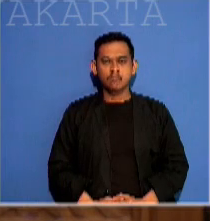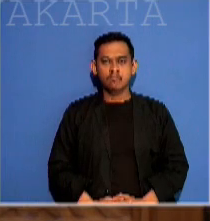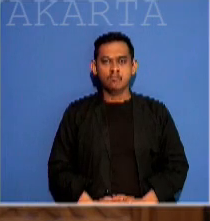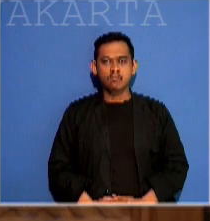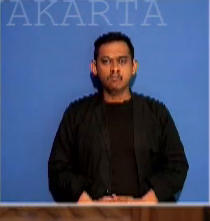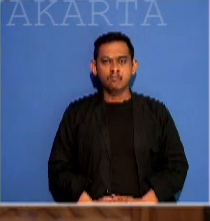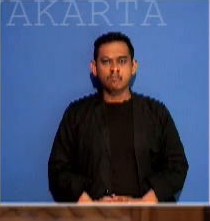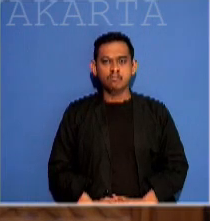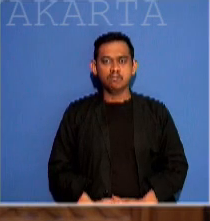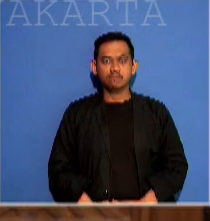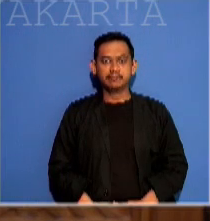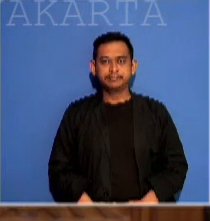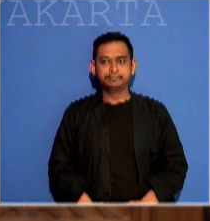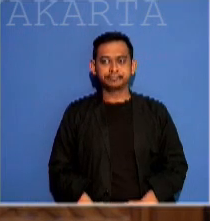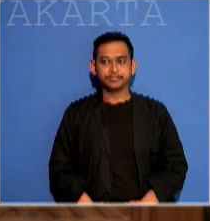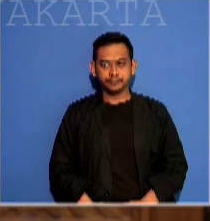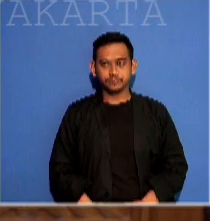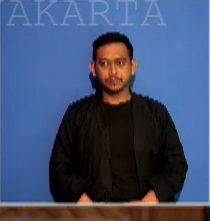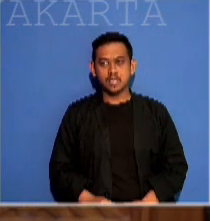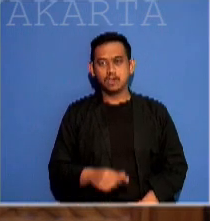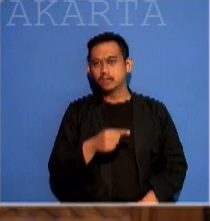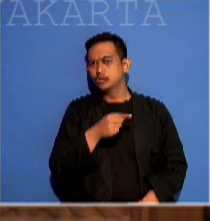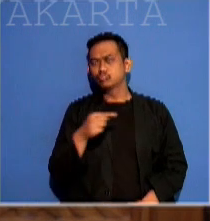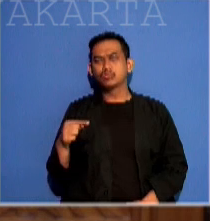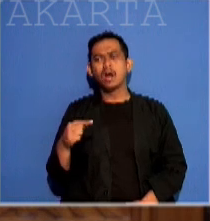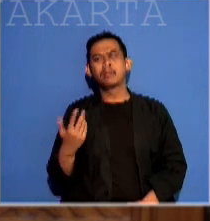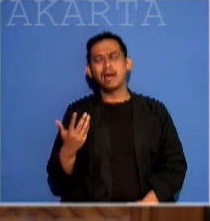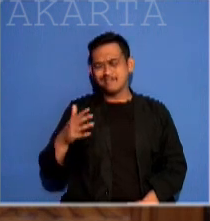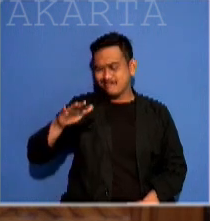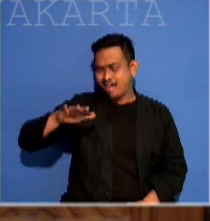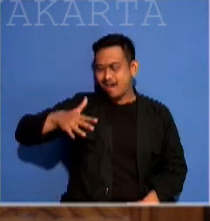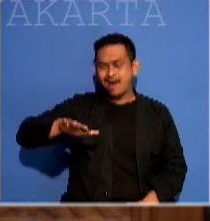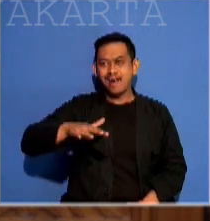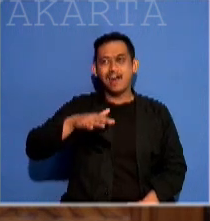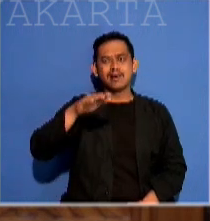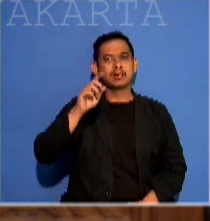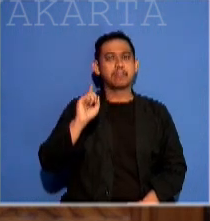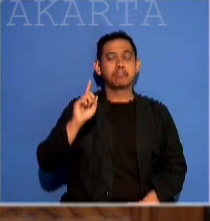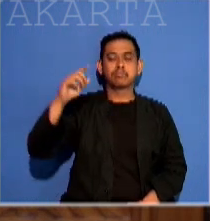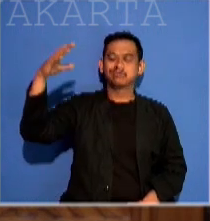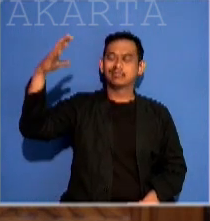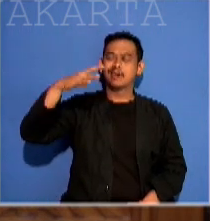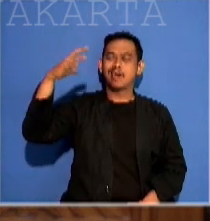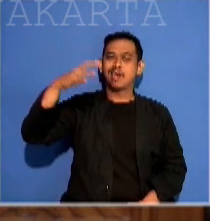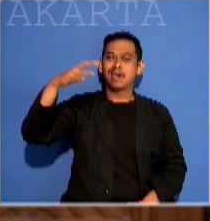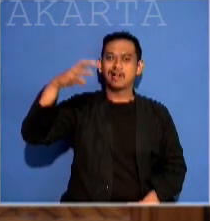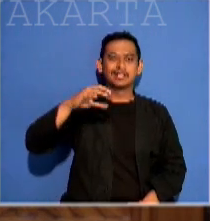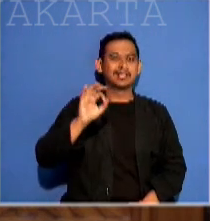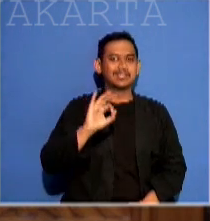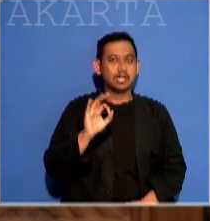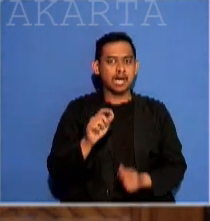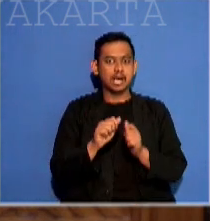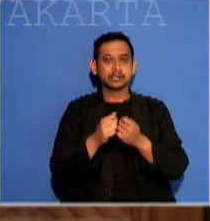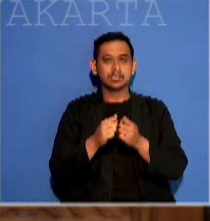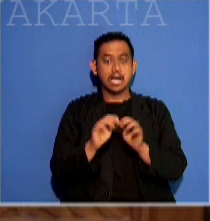Para pamirsa awet saking kirangipun pasudian toyo, nalika ing mangsa Jawa, damel asling panen kacang kadahanipun kadang